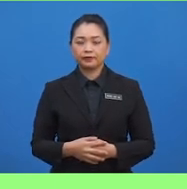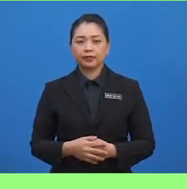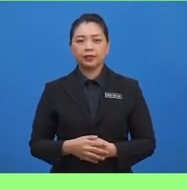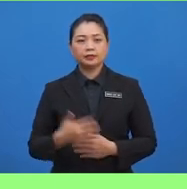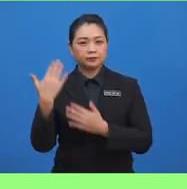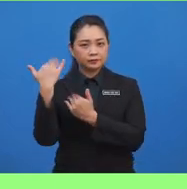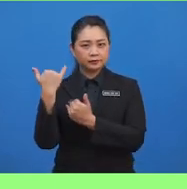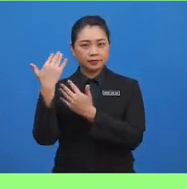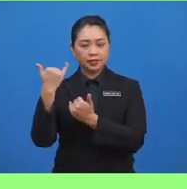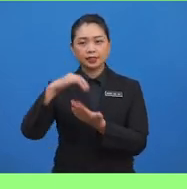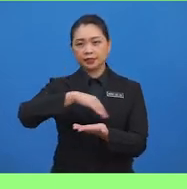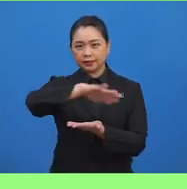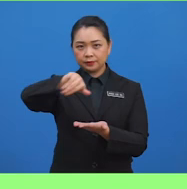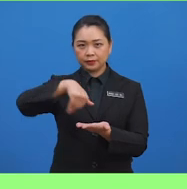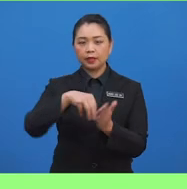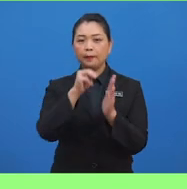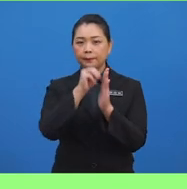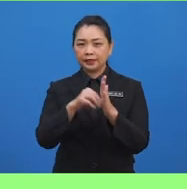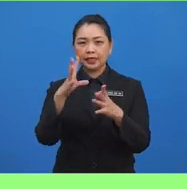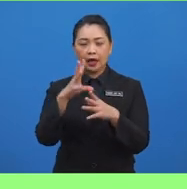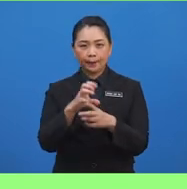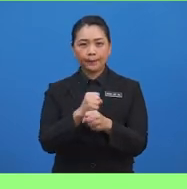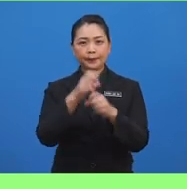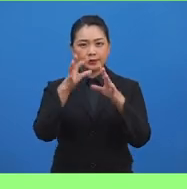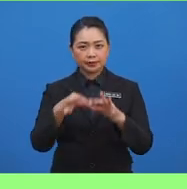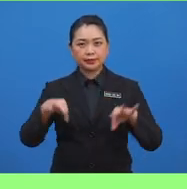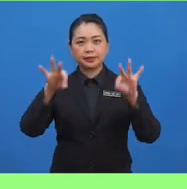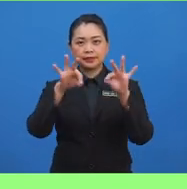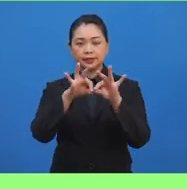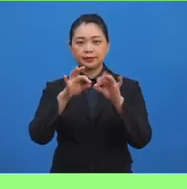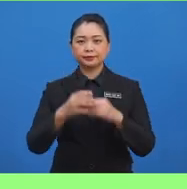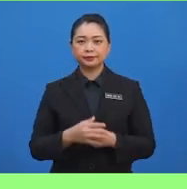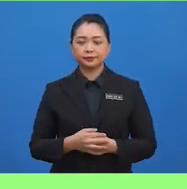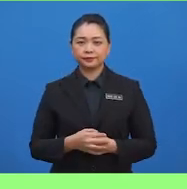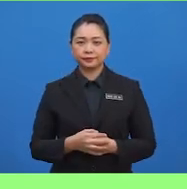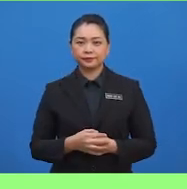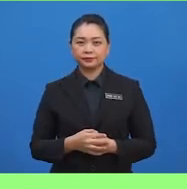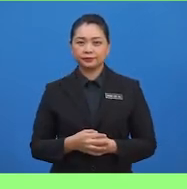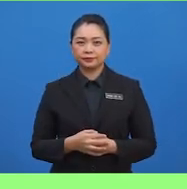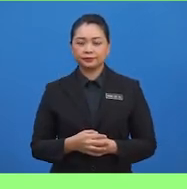semoga kalian mendapat cerita tepat